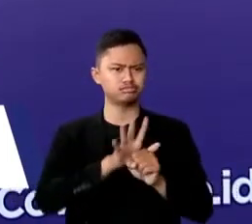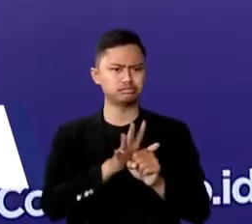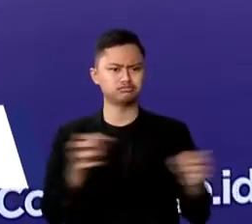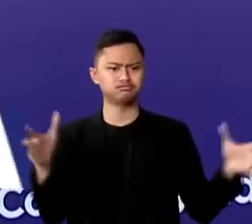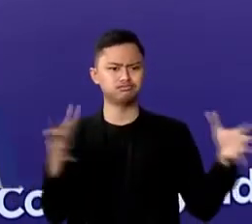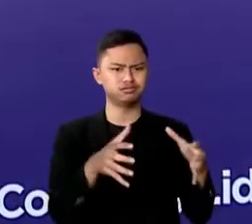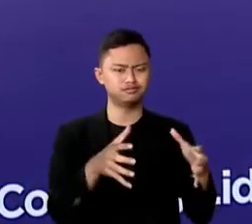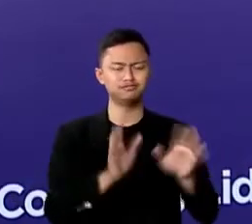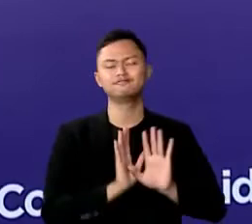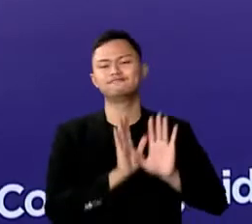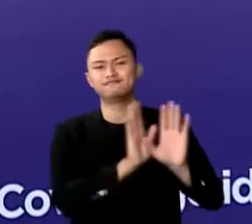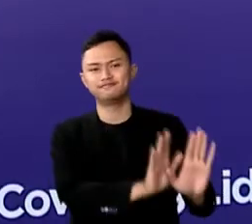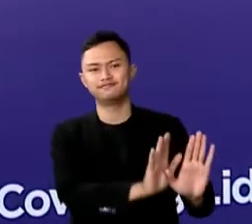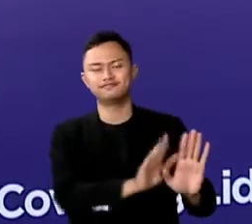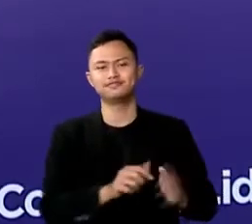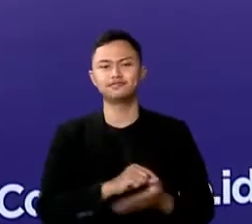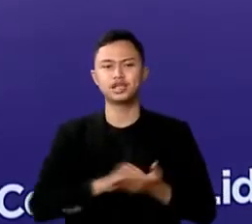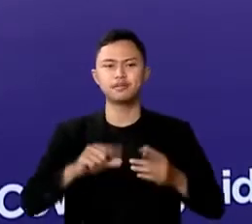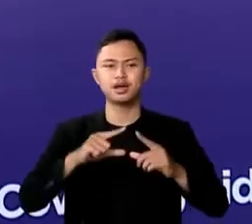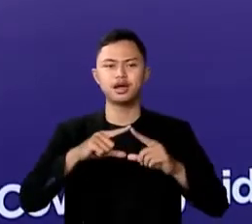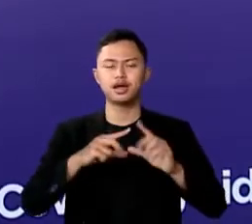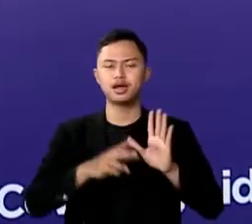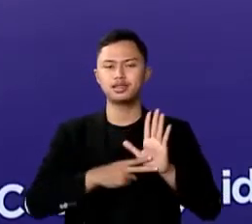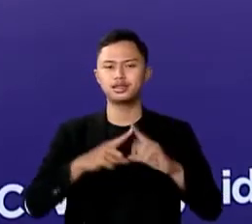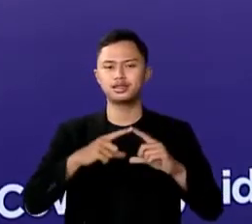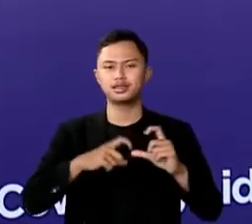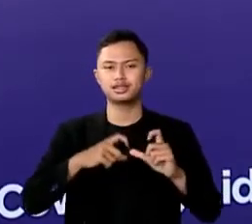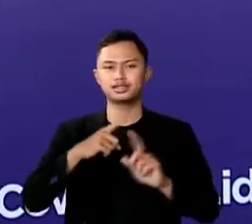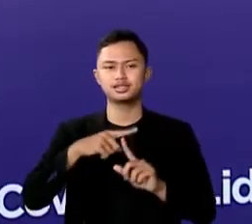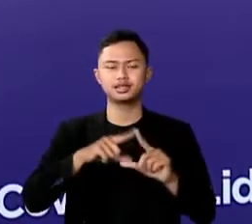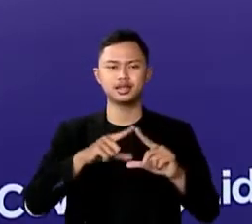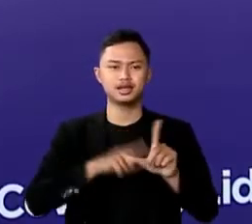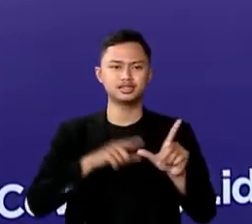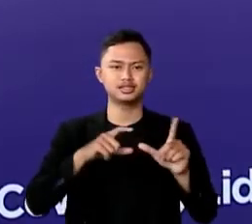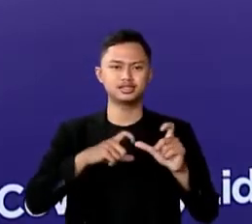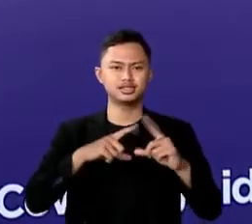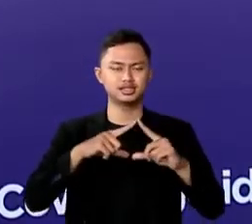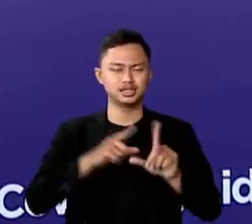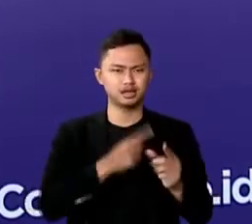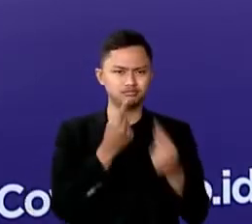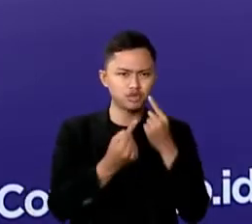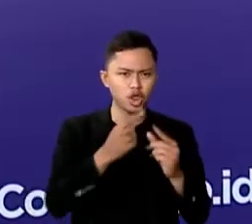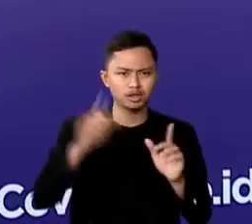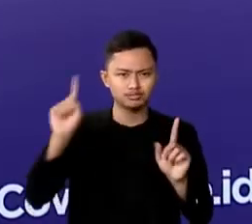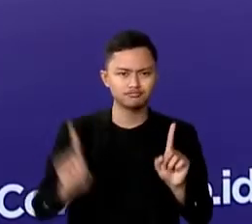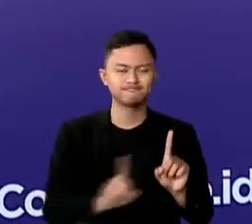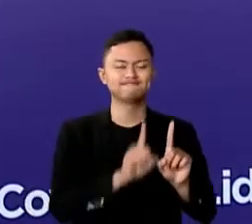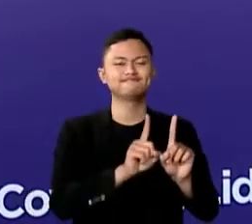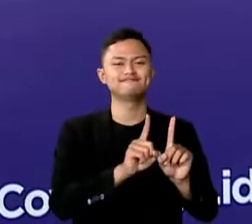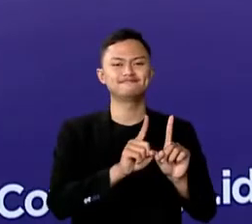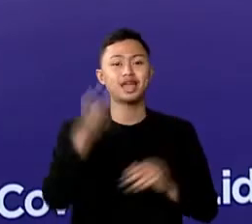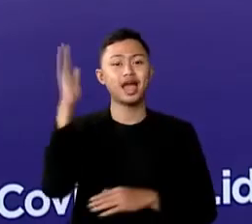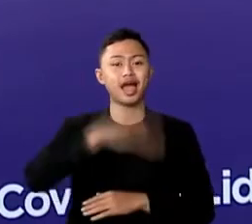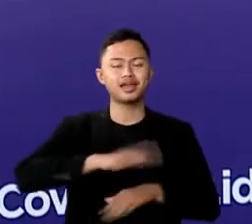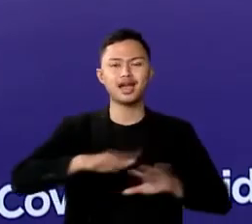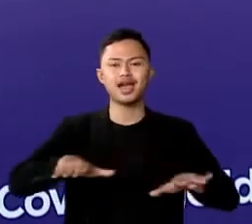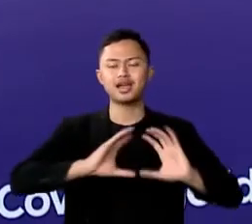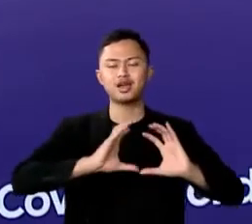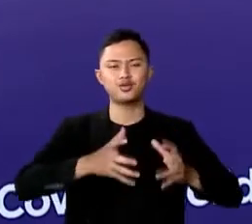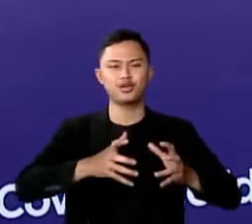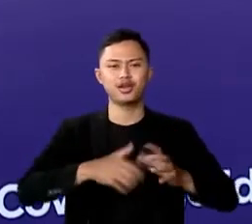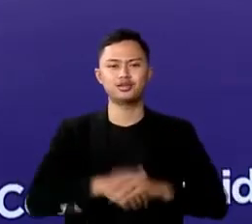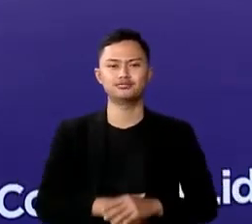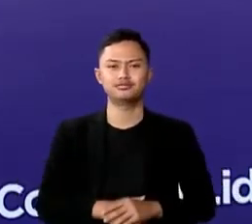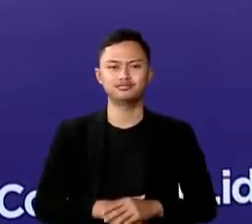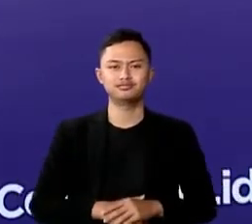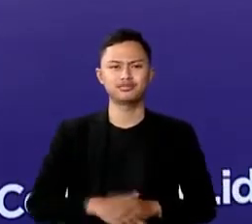kerumunan senang sekali saya Anastasia Putri bisa kembali menemani anda dalam dialog dalam rangka memperingati hari anak sedunia